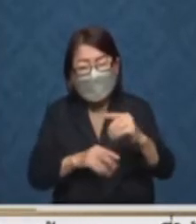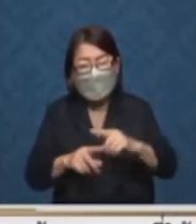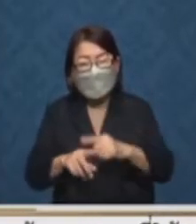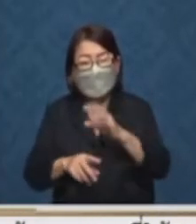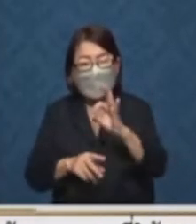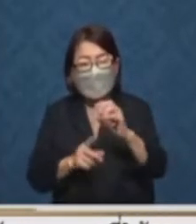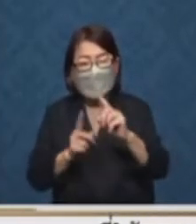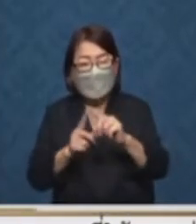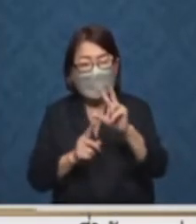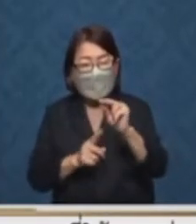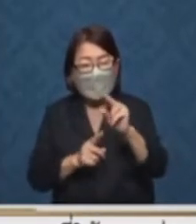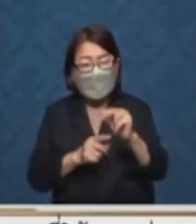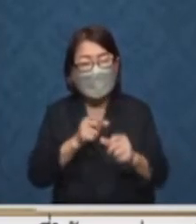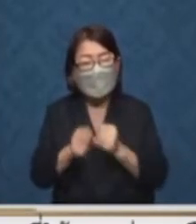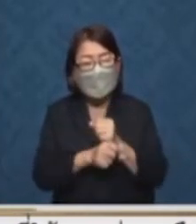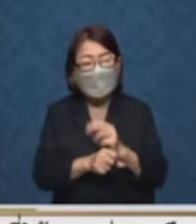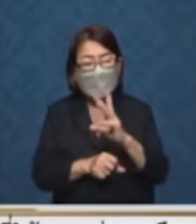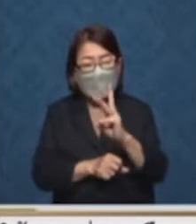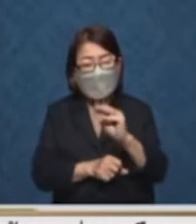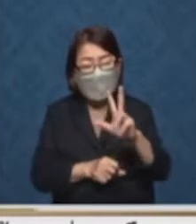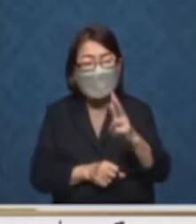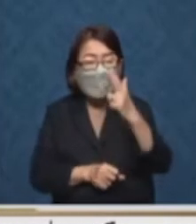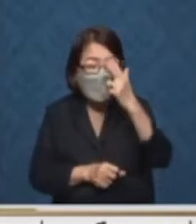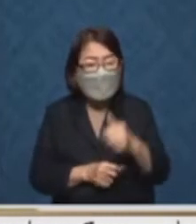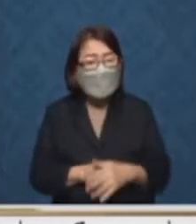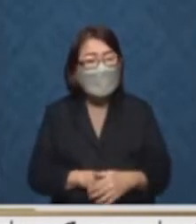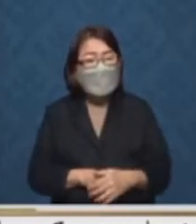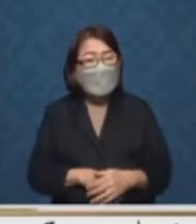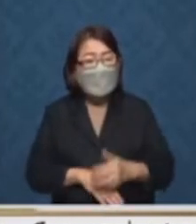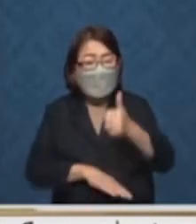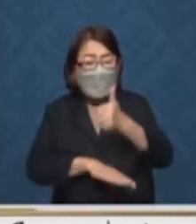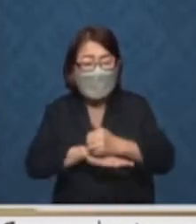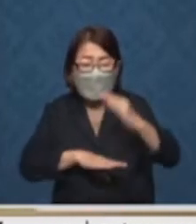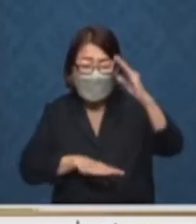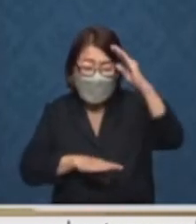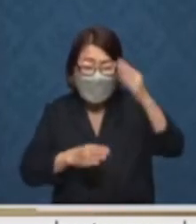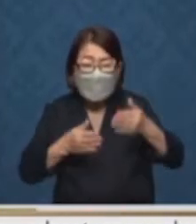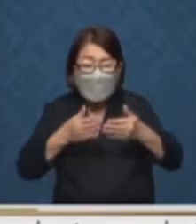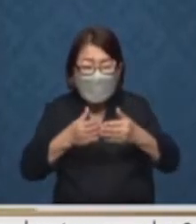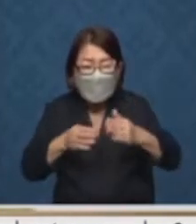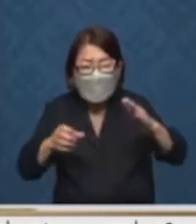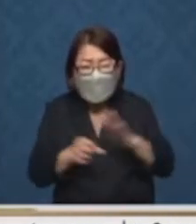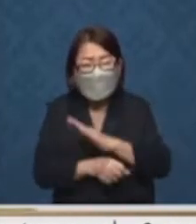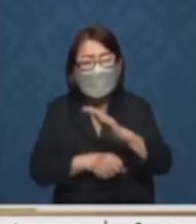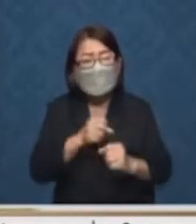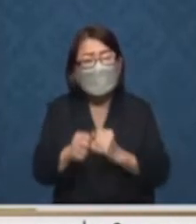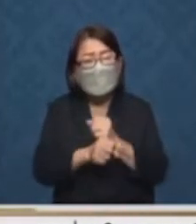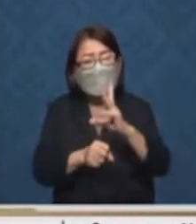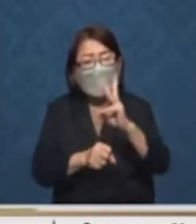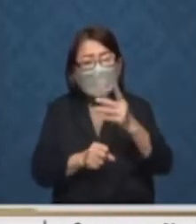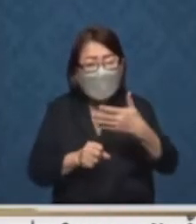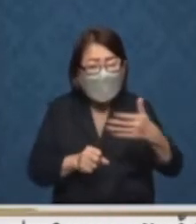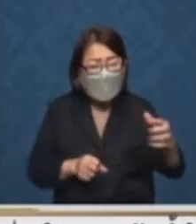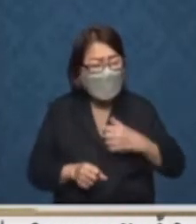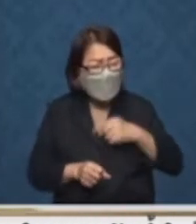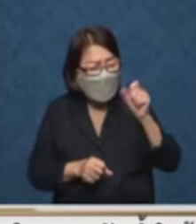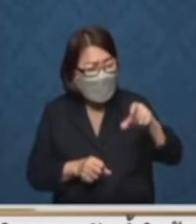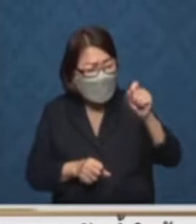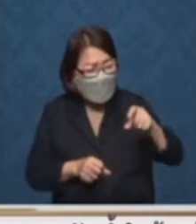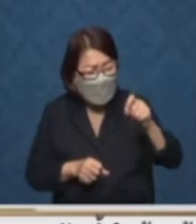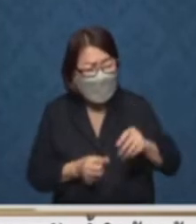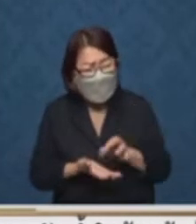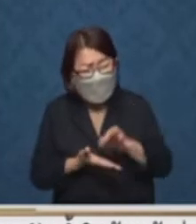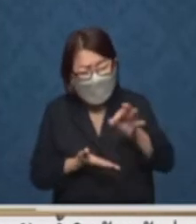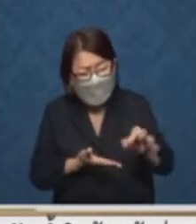63เพราะอะไรครับเพราะพลเรือเอกเรือชัยรุดดิษฐ์แกจะเกษียณแกอยากจะเร่งเซ็นสัญญาไอเรือดำน้ำลำ2กับลำ3อ่ะ